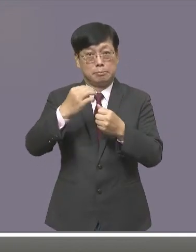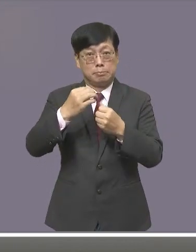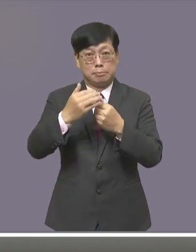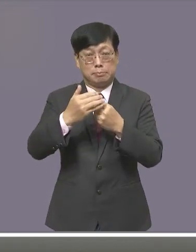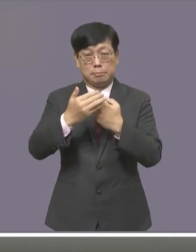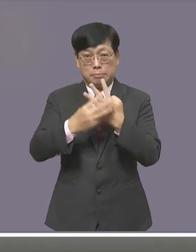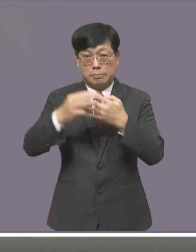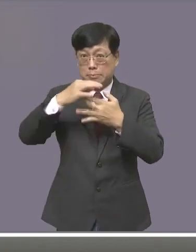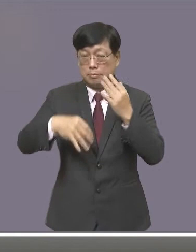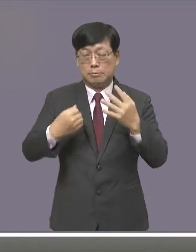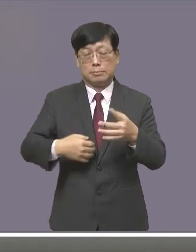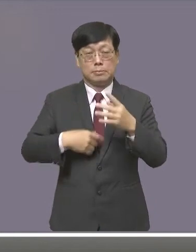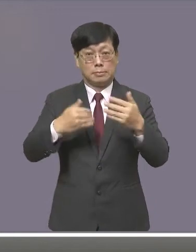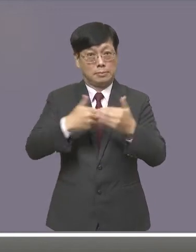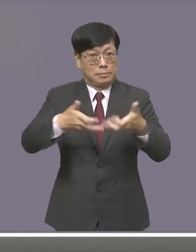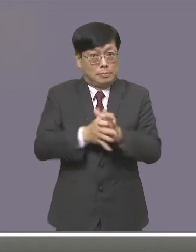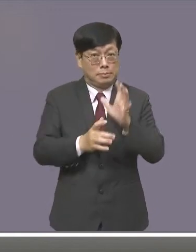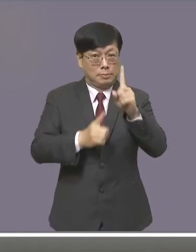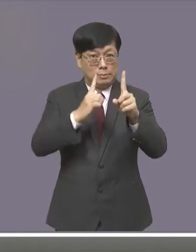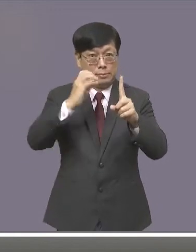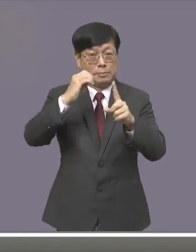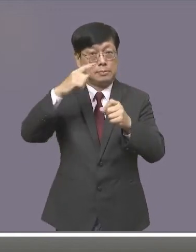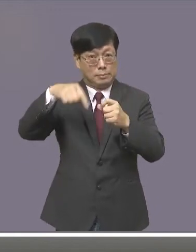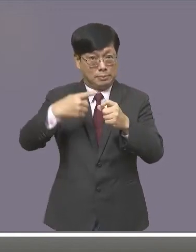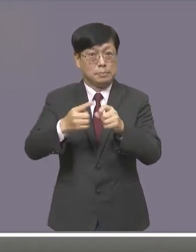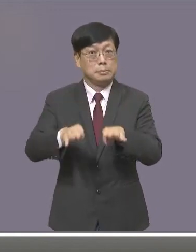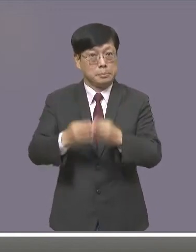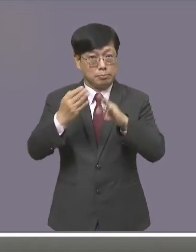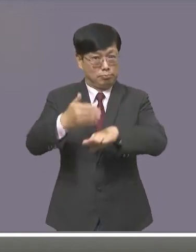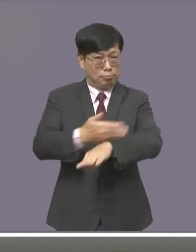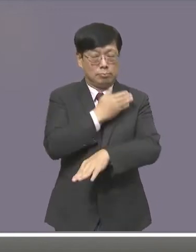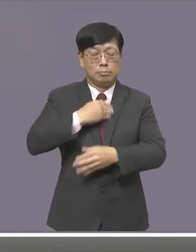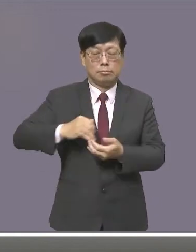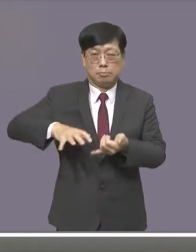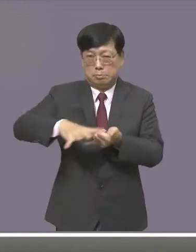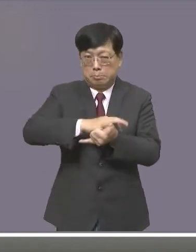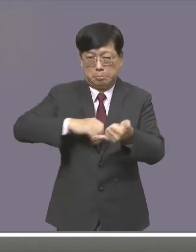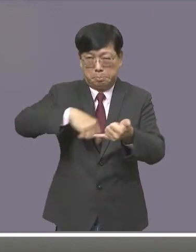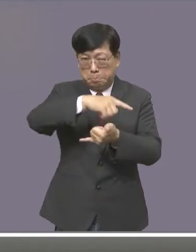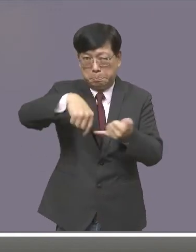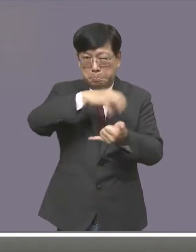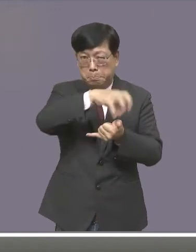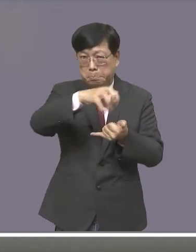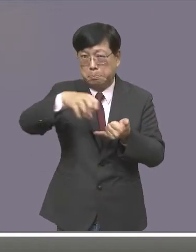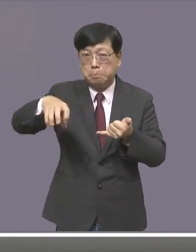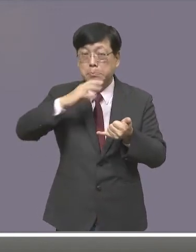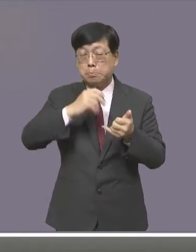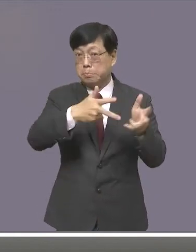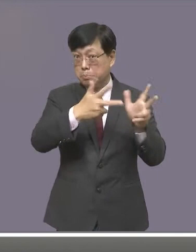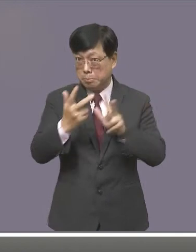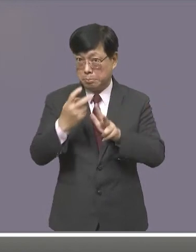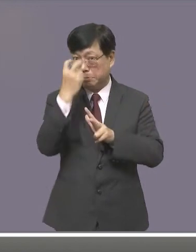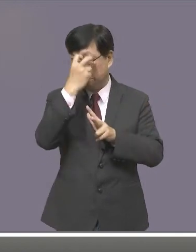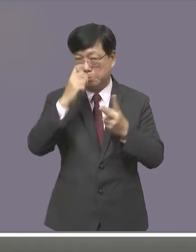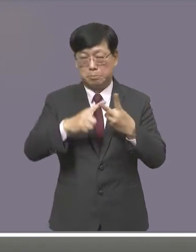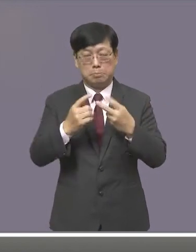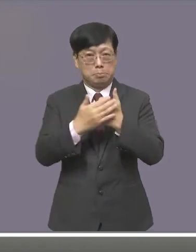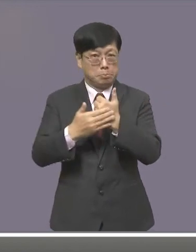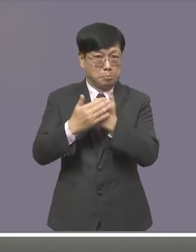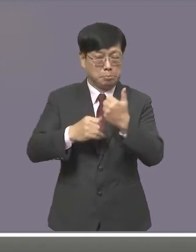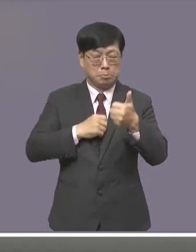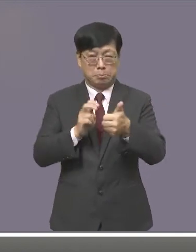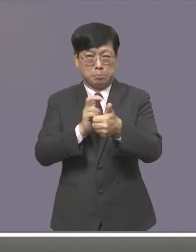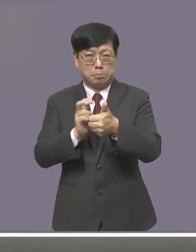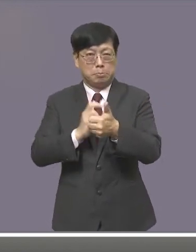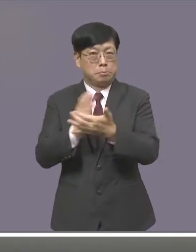从110年度开始办理整个全国各县市的桥梁的这个检测跟这个维修率的一个督